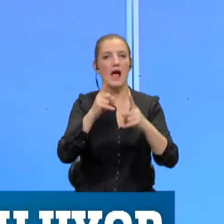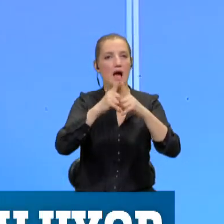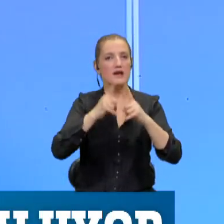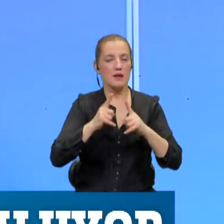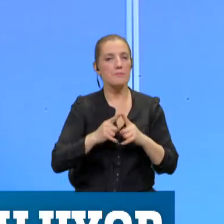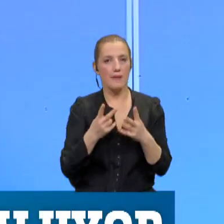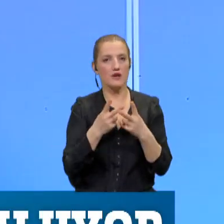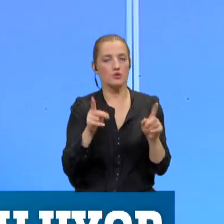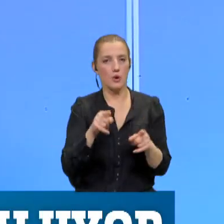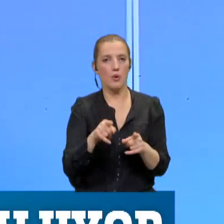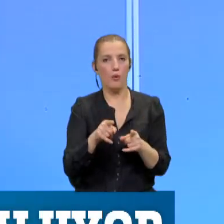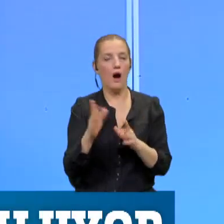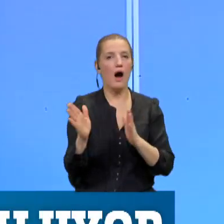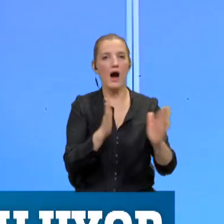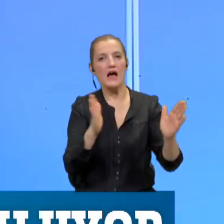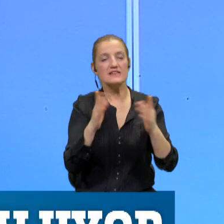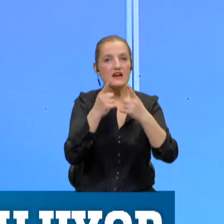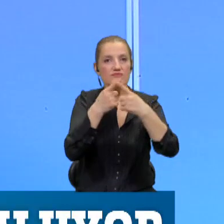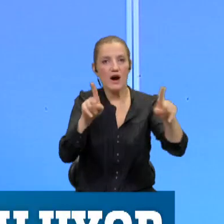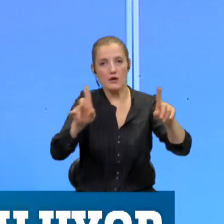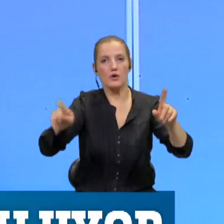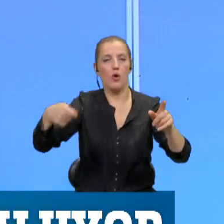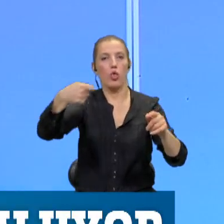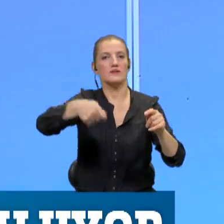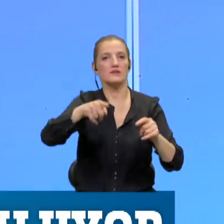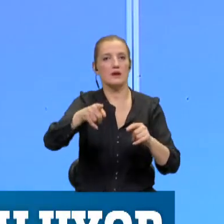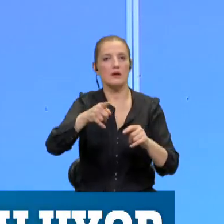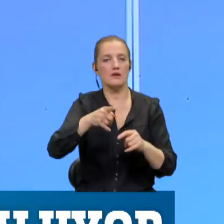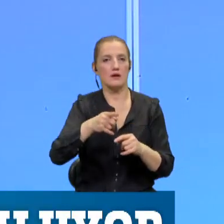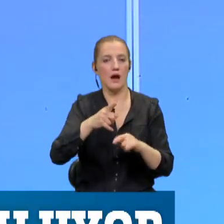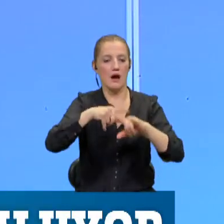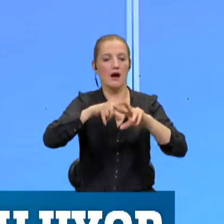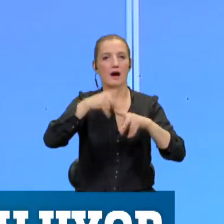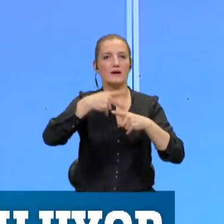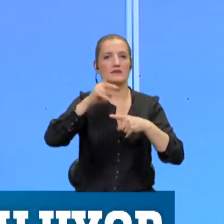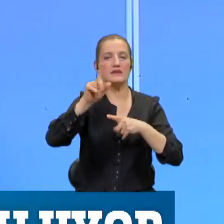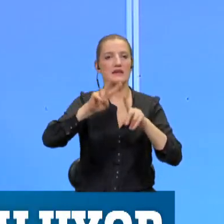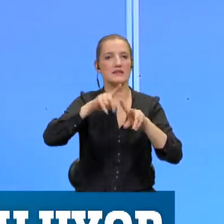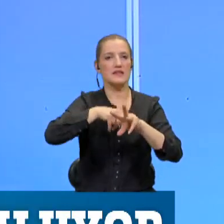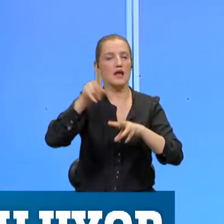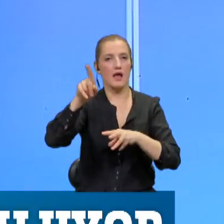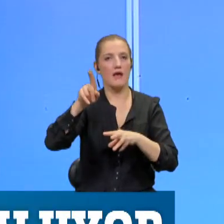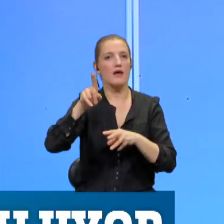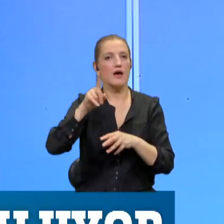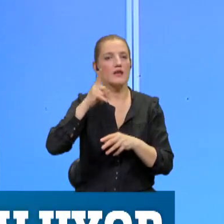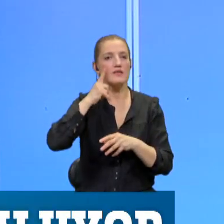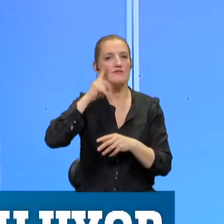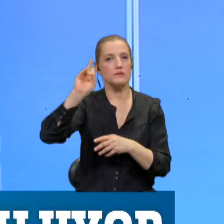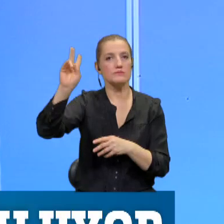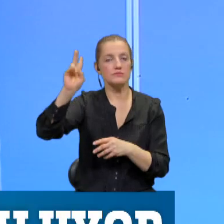hesapları Açılıyor ya o aradaki kur farkının onlarla ödeyecekler yani hazine ödeyeceği için hazinenin başka gelir var mı